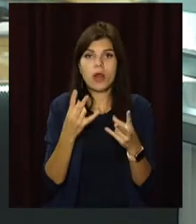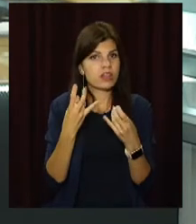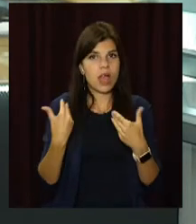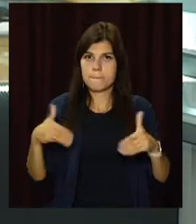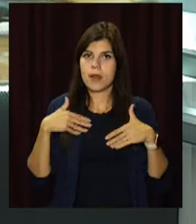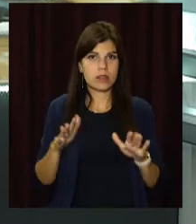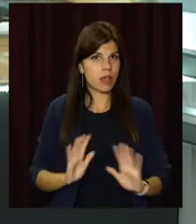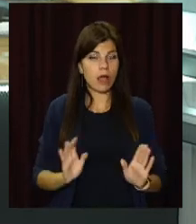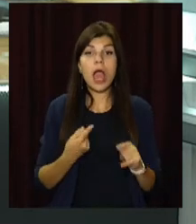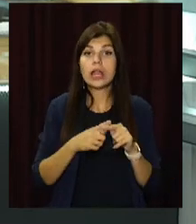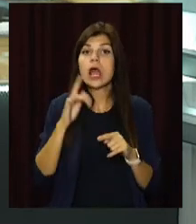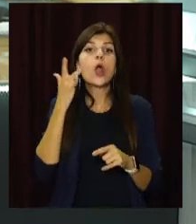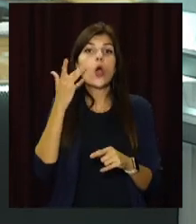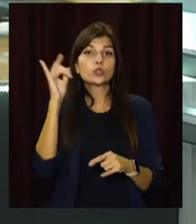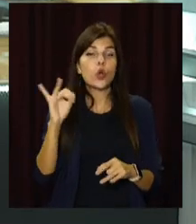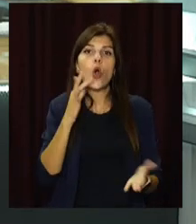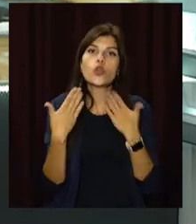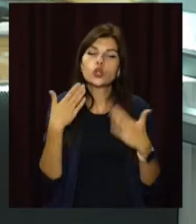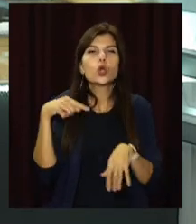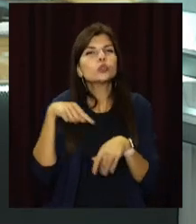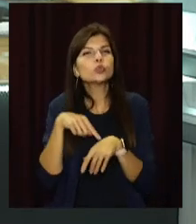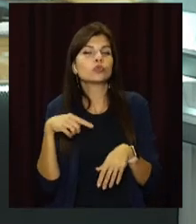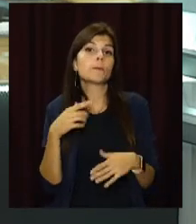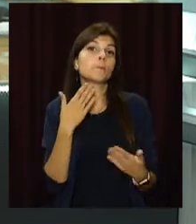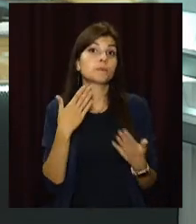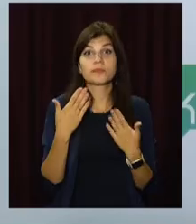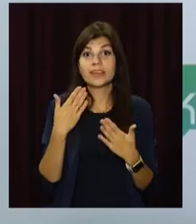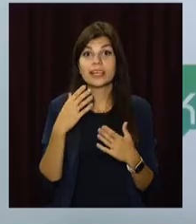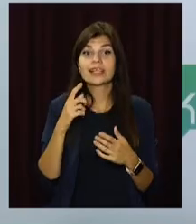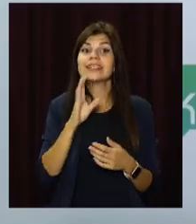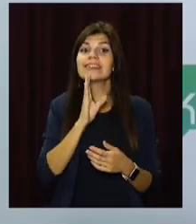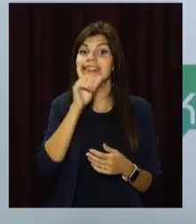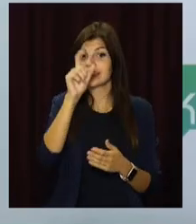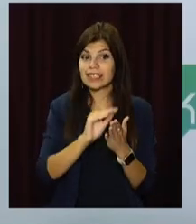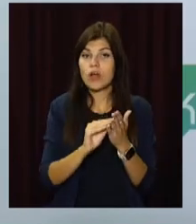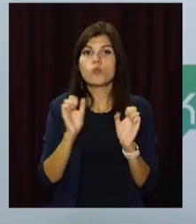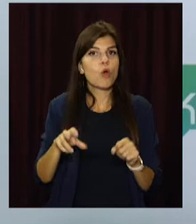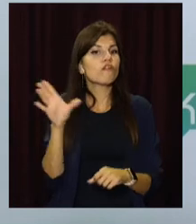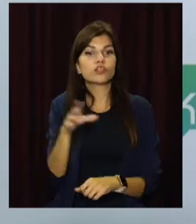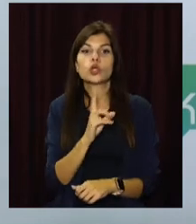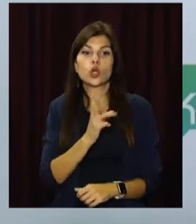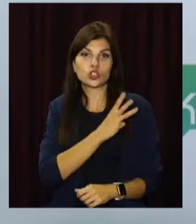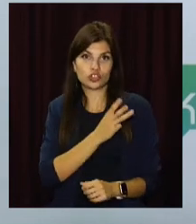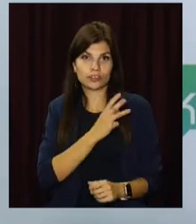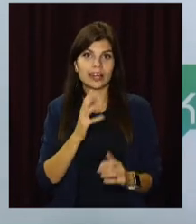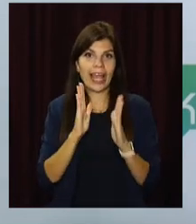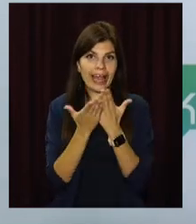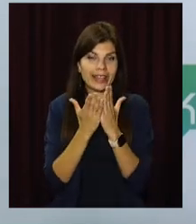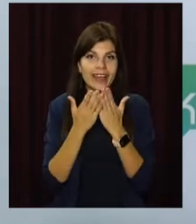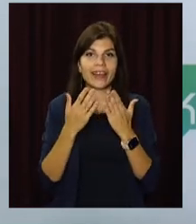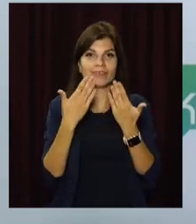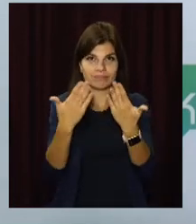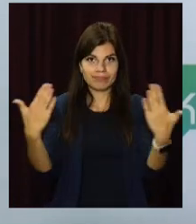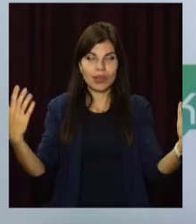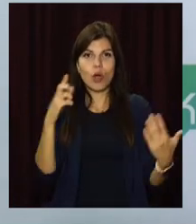пропонувати». Це легка історія про стосунки і почуття. Поспілкуватися з авторкою романа могли всі охочі на міжнародному книжковому